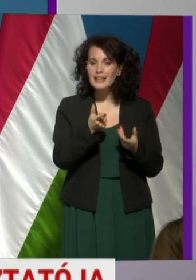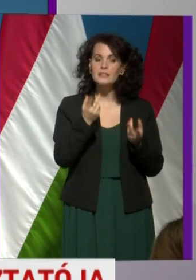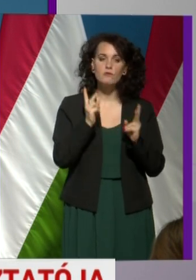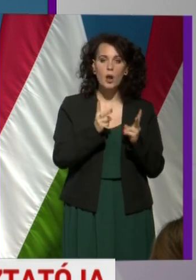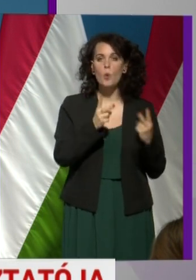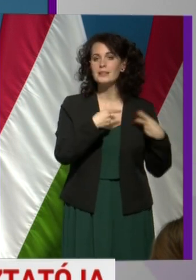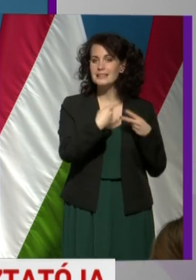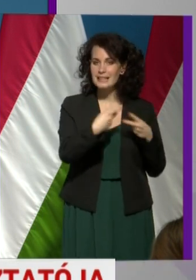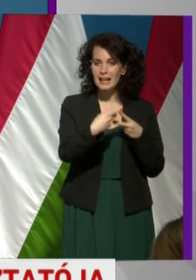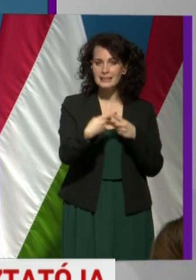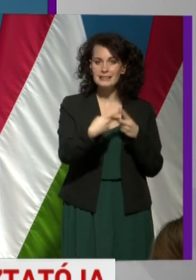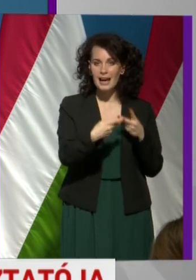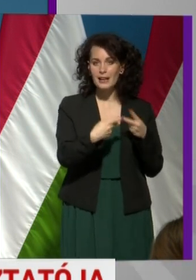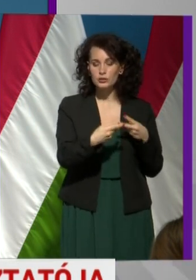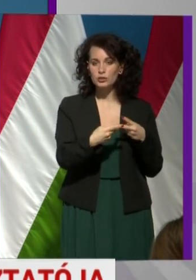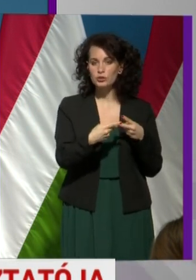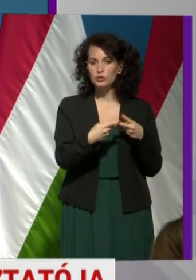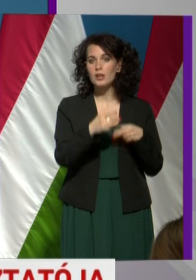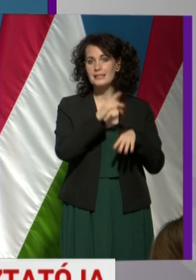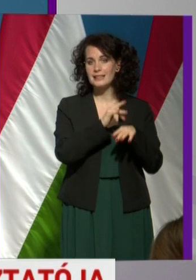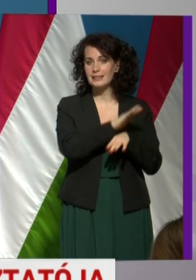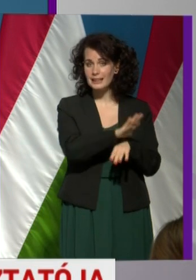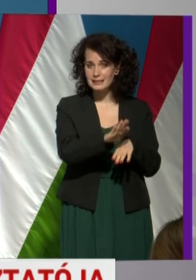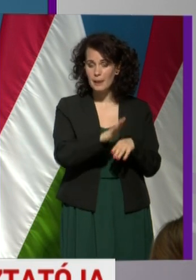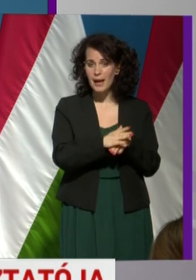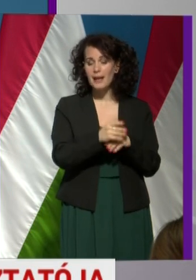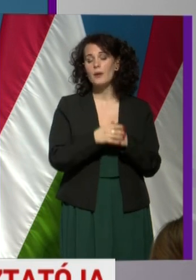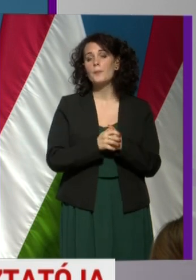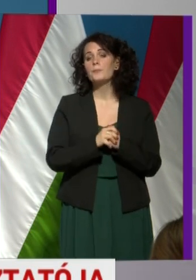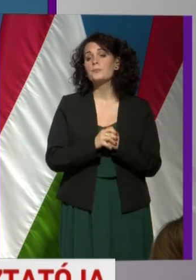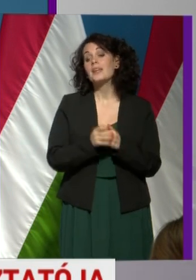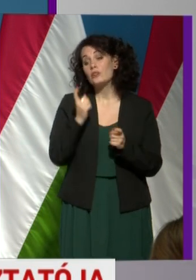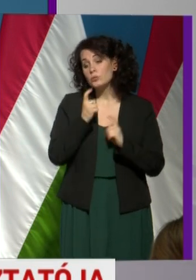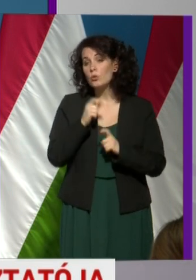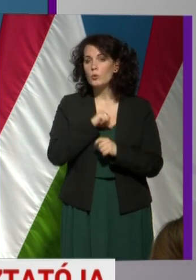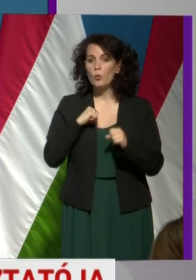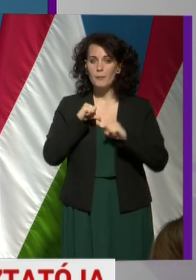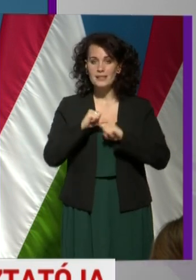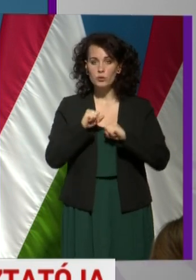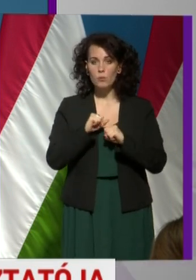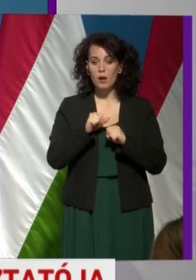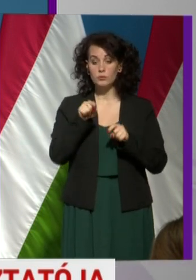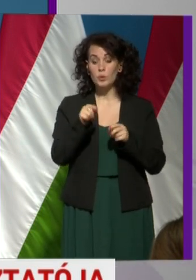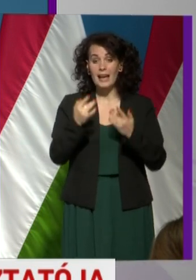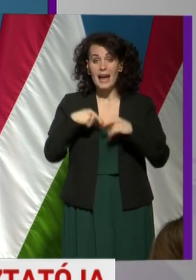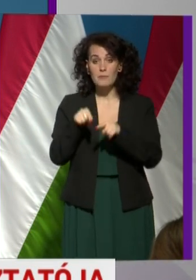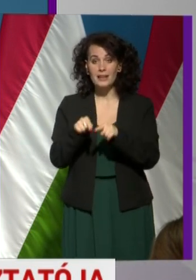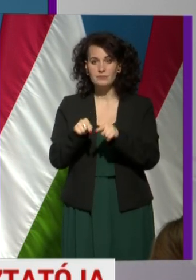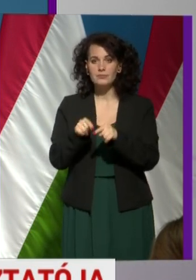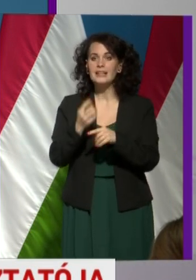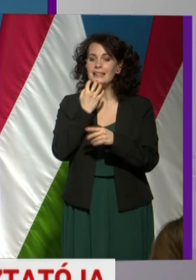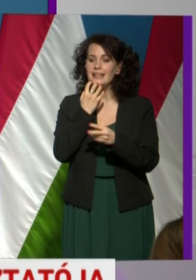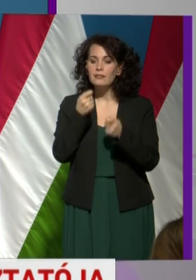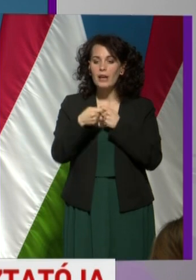a kiszállítása az érintettek számára, és azt gondolom, hogy az önkormányzatoknak helyben szintén